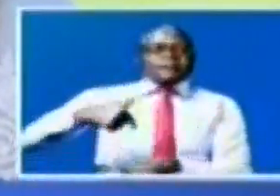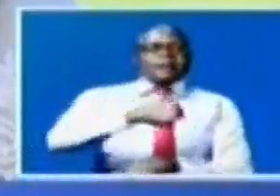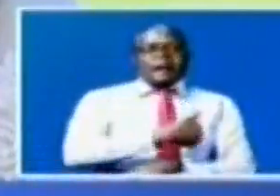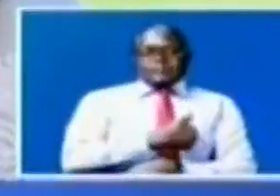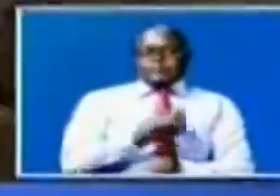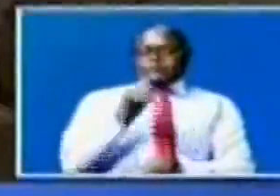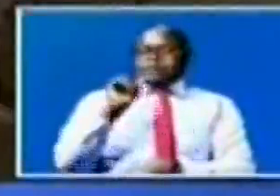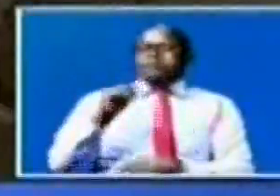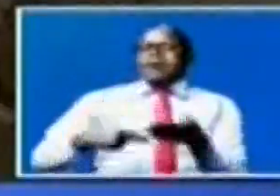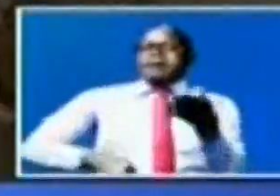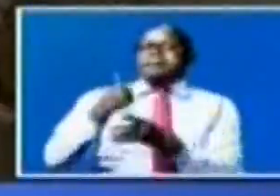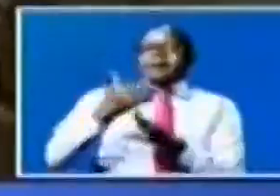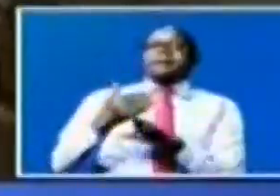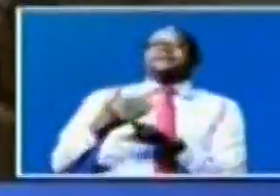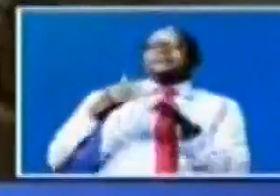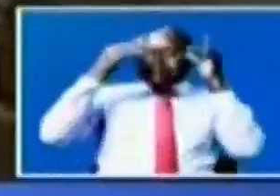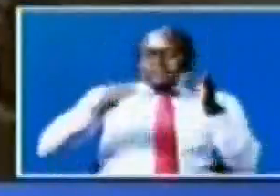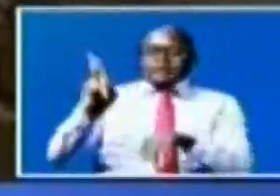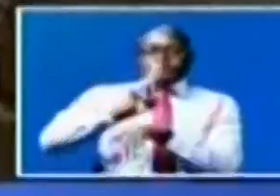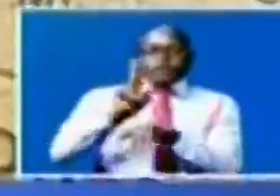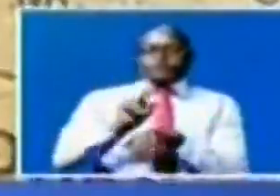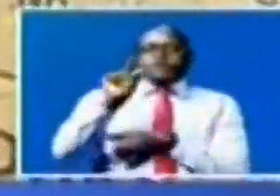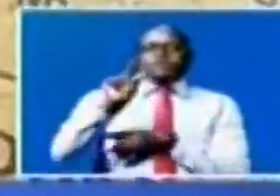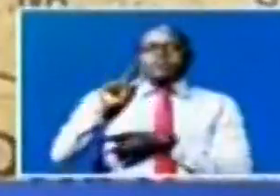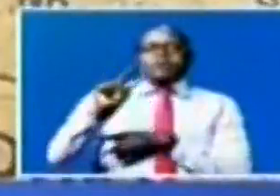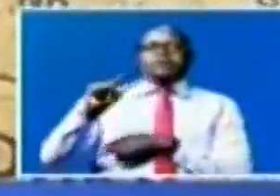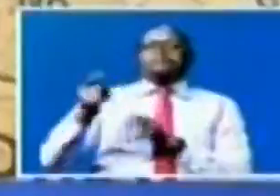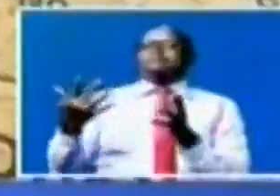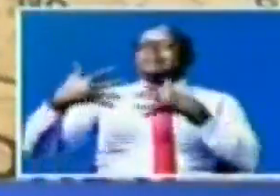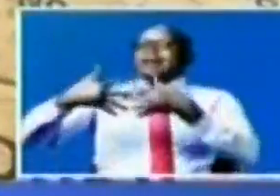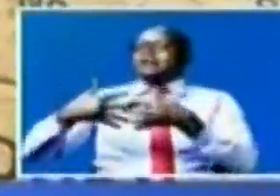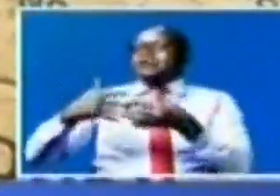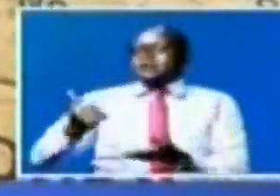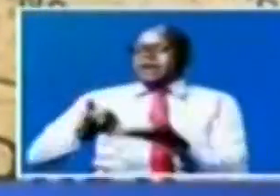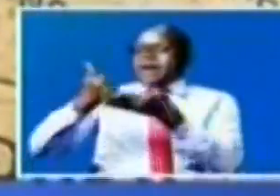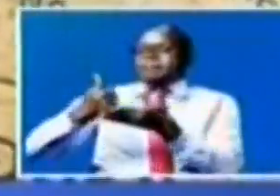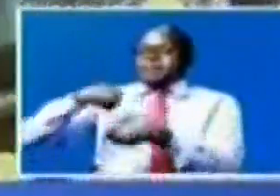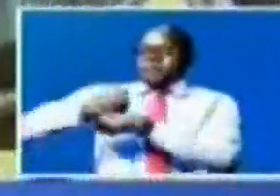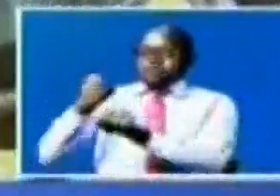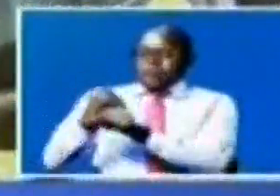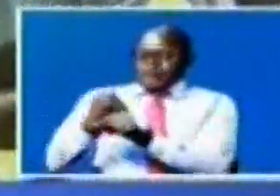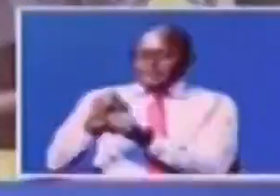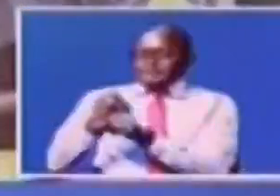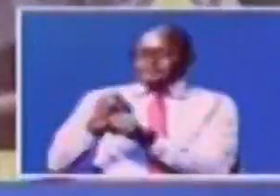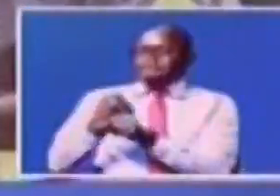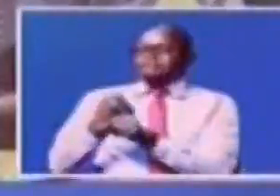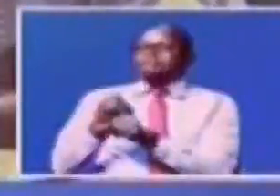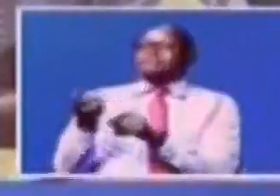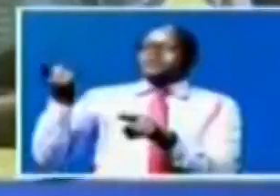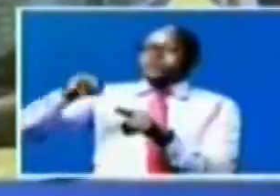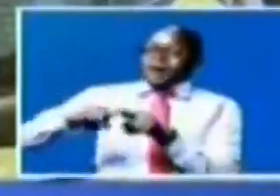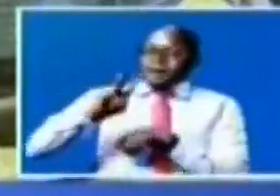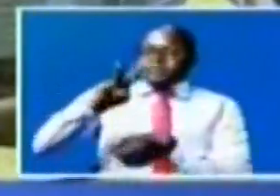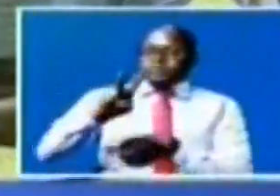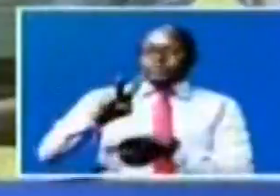wa afford. Hapo wakaamua kutumia injini ndogo za bei rahisi zinazotumiwa kusaga unga. Wakabuni njia za kipekee za kuongeza magurudumu